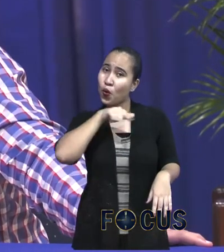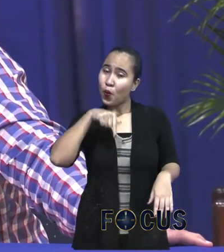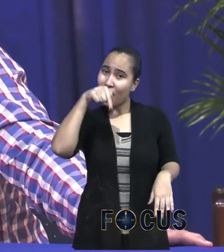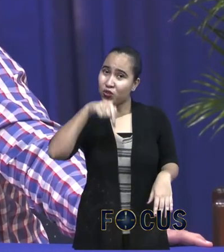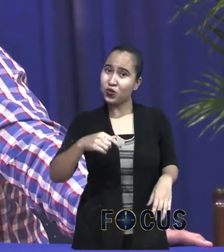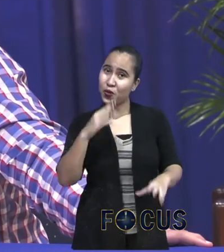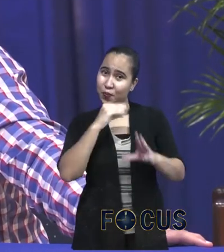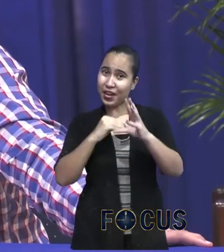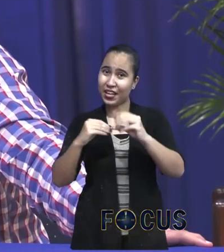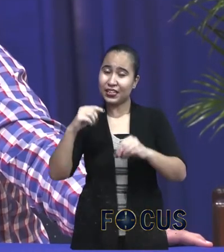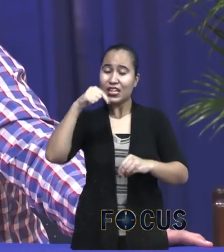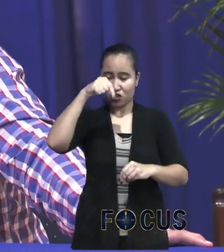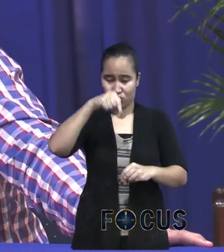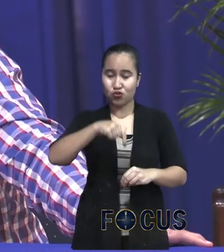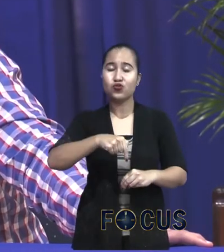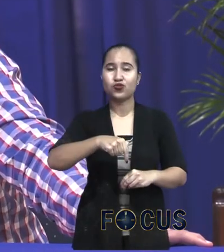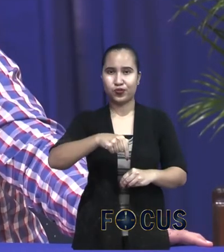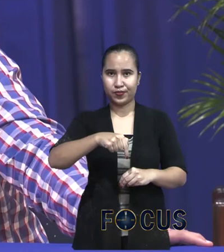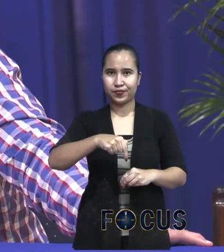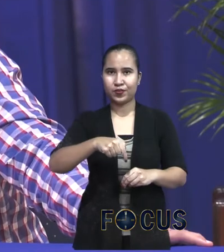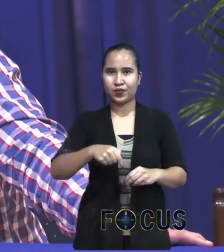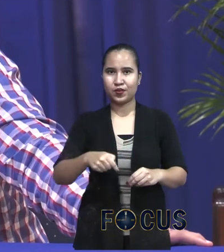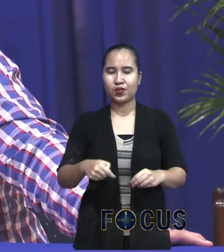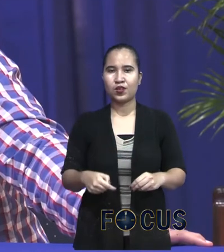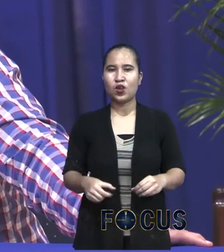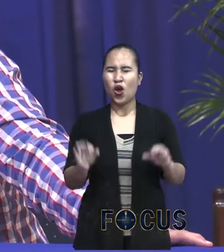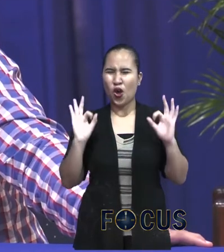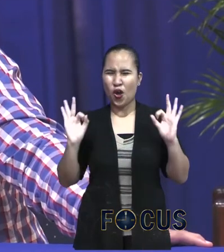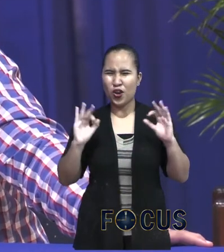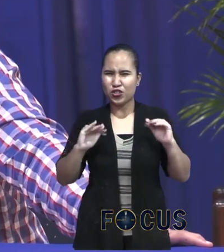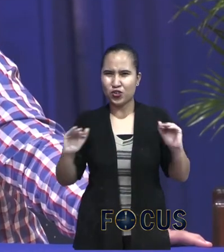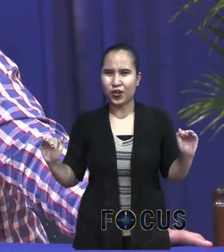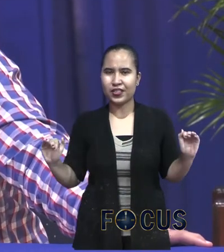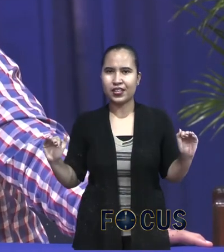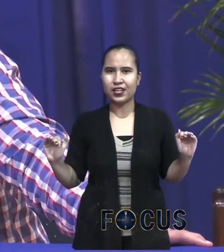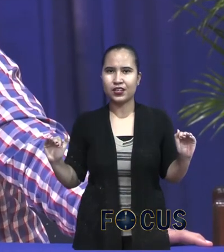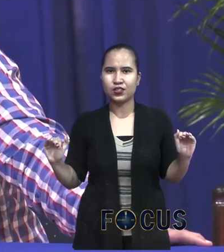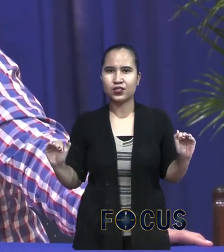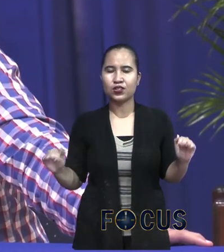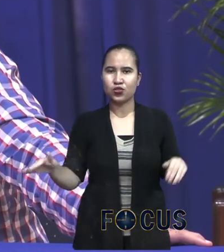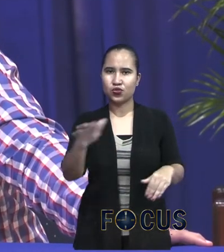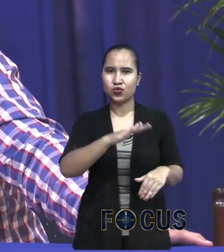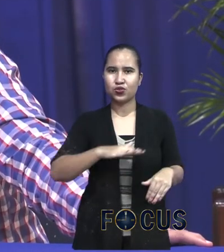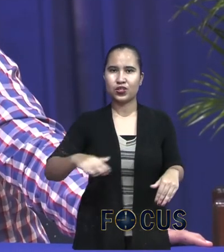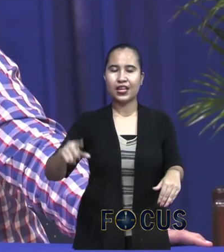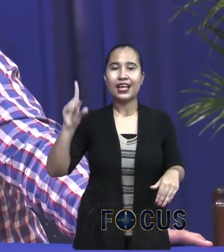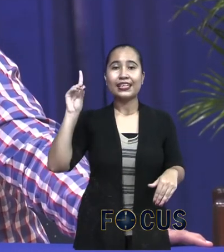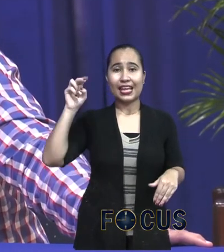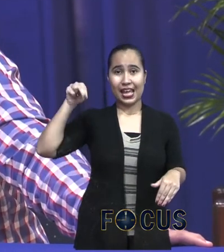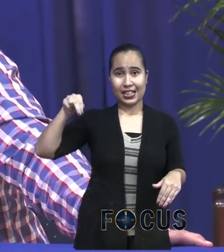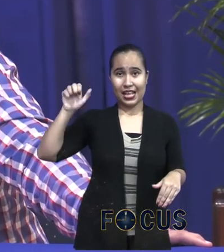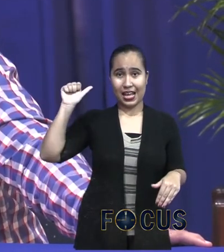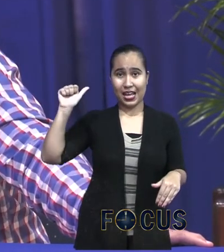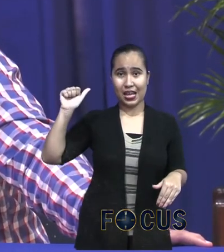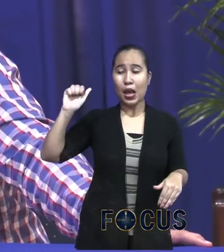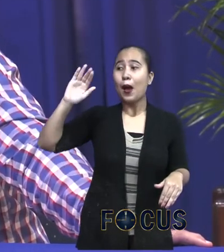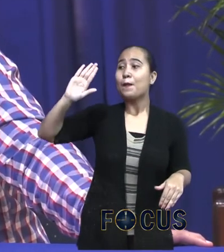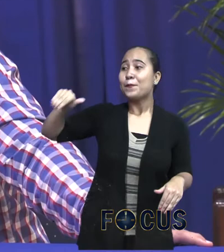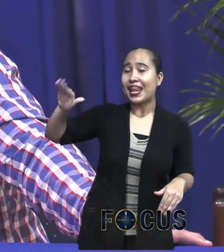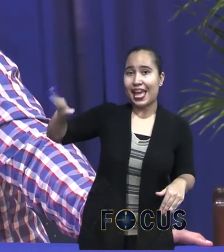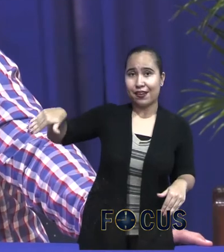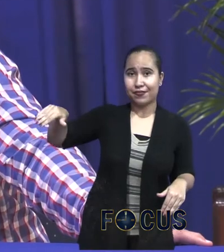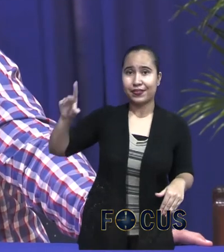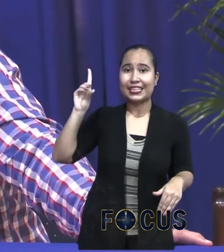orde. En een uitzonderingstoestand wil zeggen dat het parlement daar blijft als